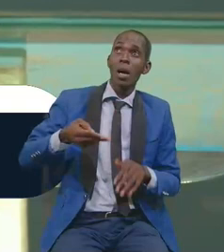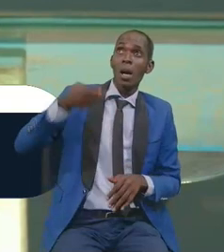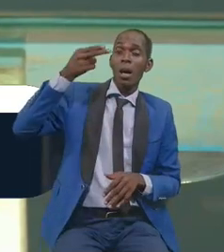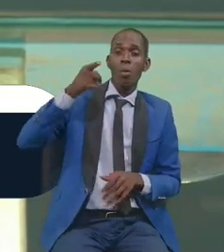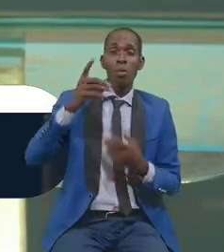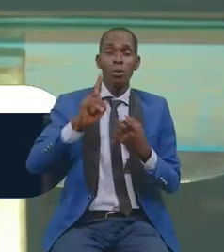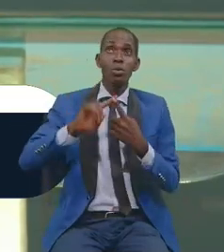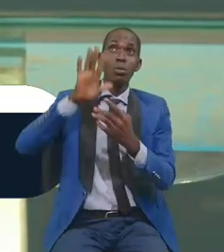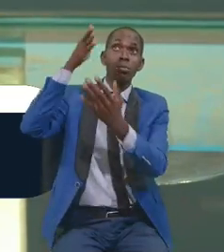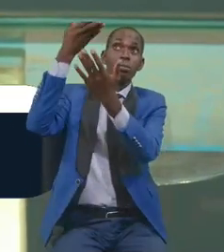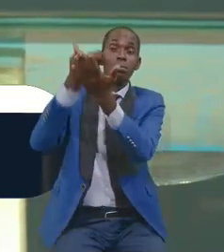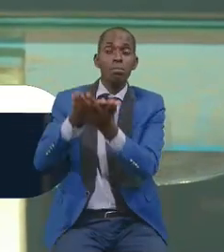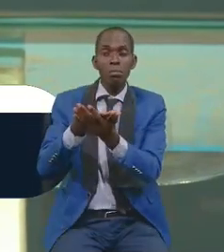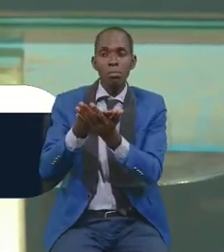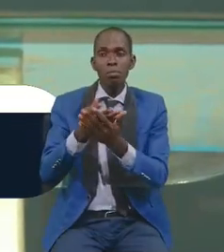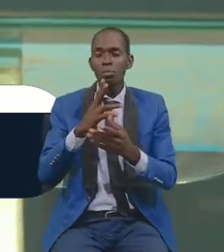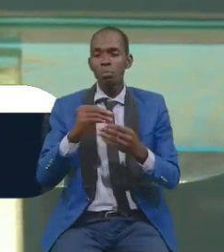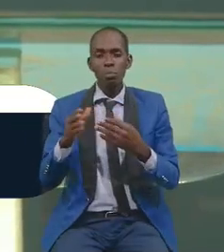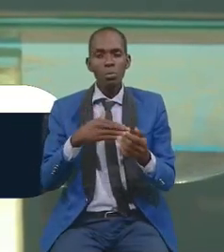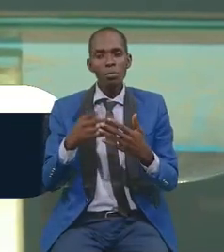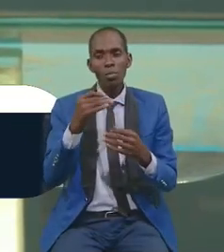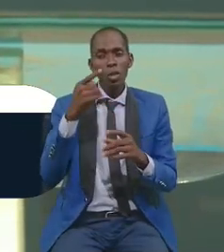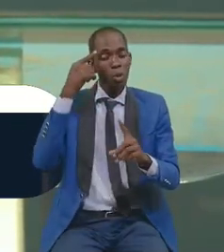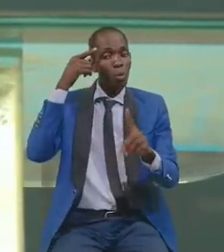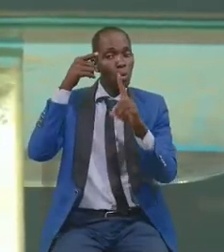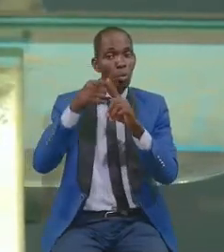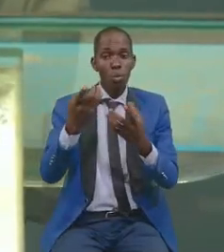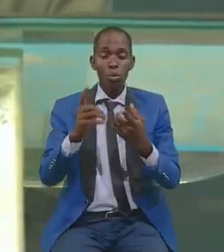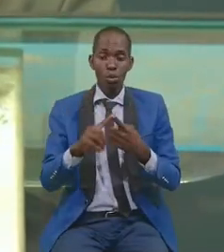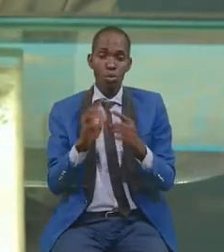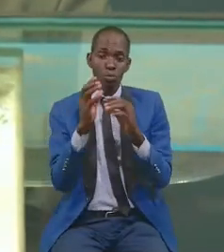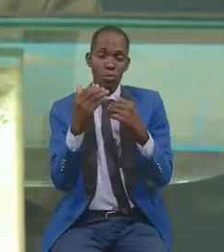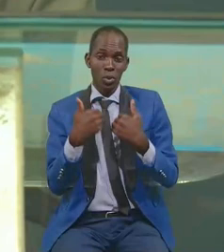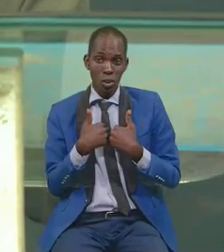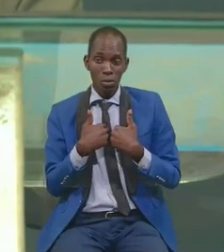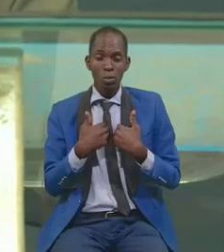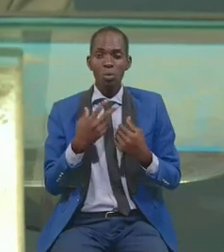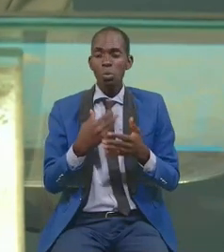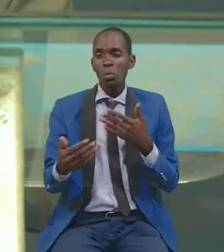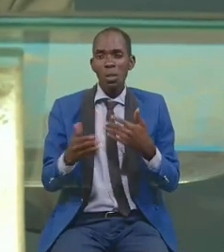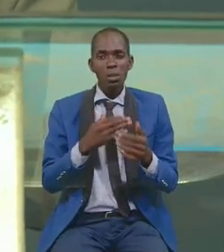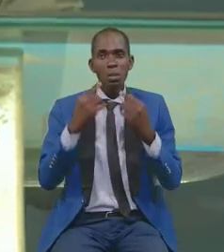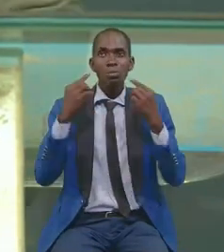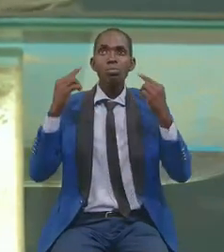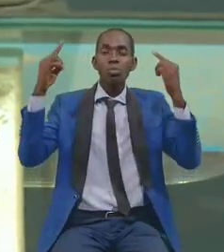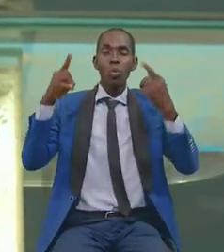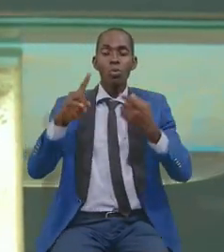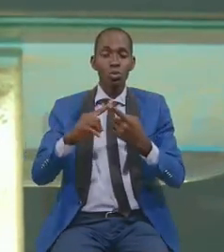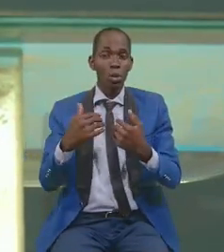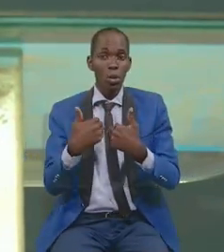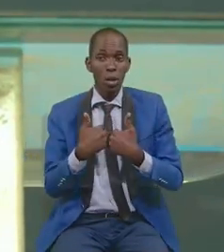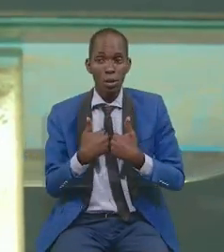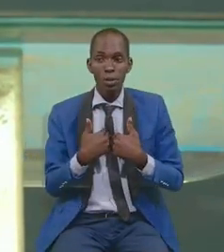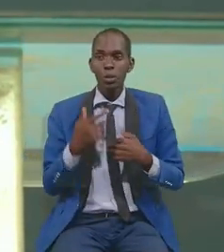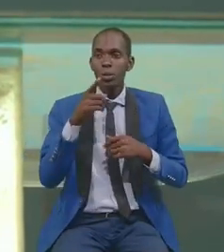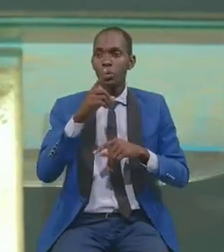soit le but que vous voulez atteindre, quel que soit ce que vous voulez réaliser, vous ne